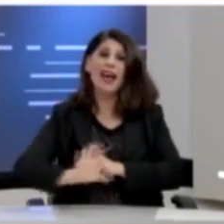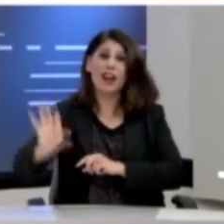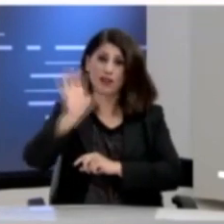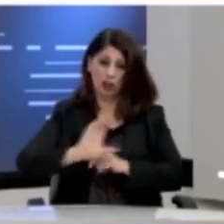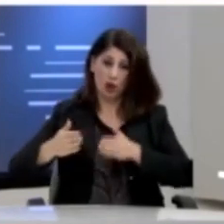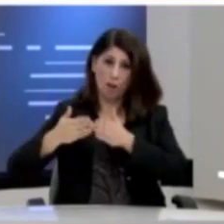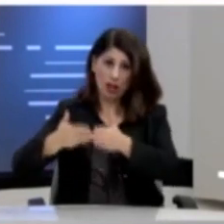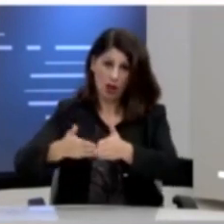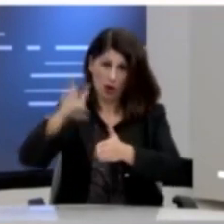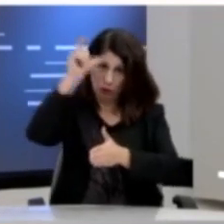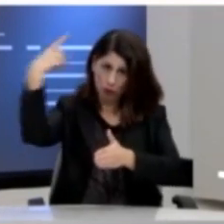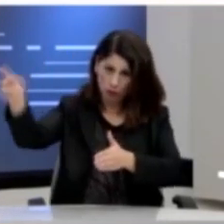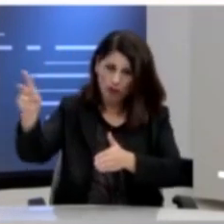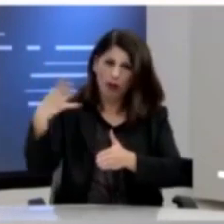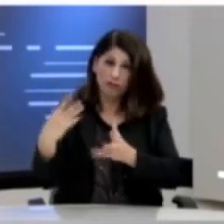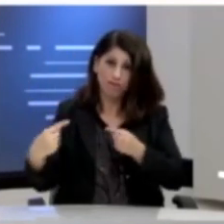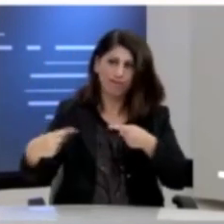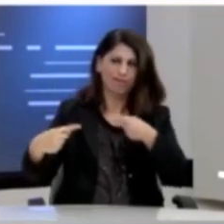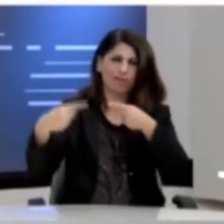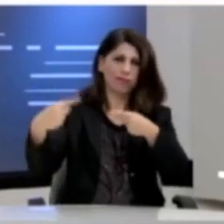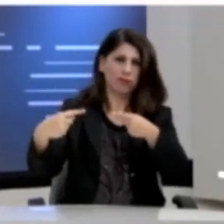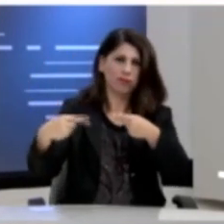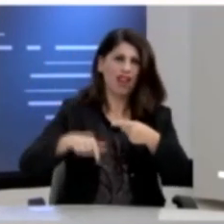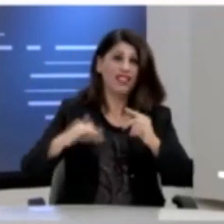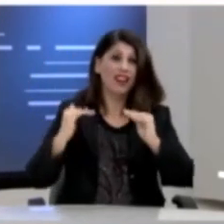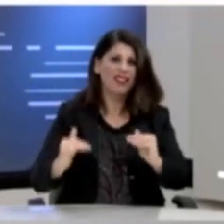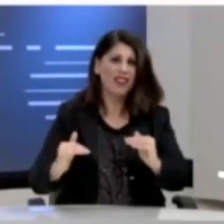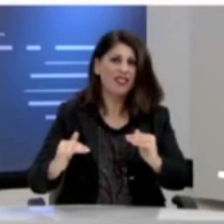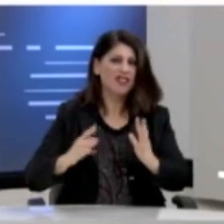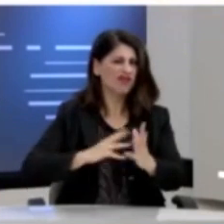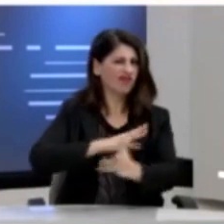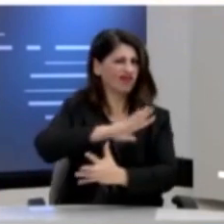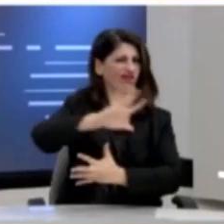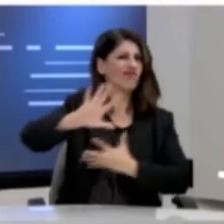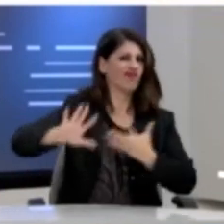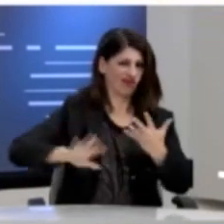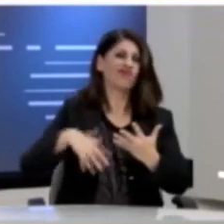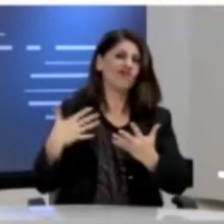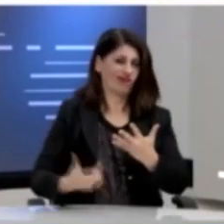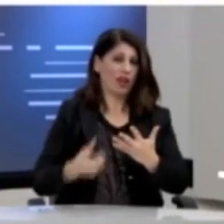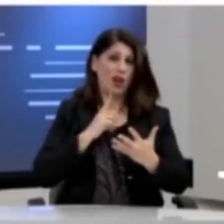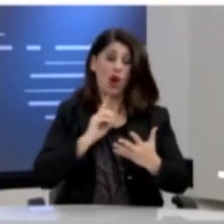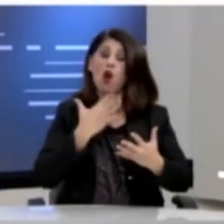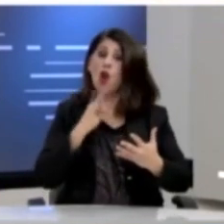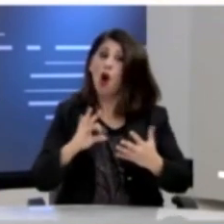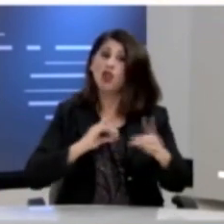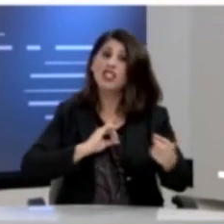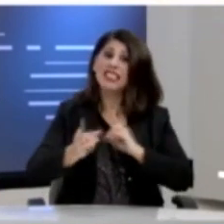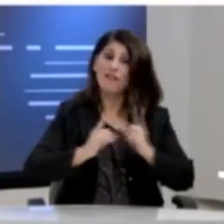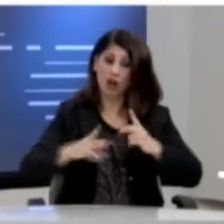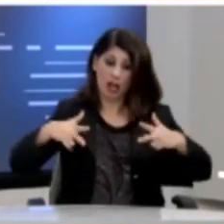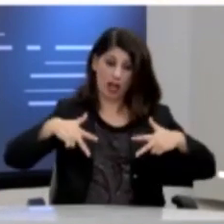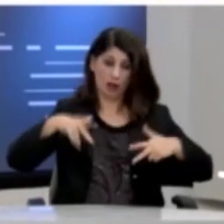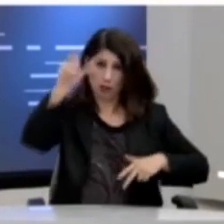τα καθιερωμένα. Η κατάσταση περιπλέκεται με τη συμφωνία που έχει συνάψει η τουρκική